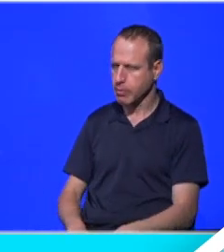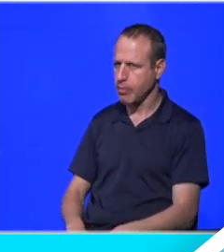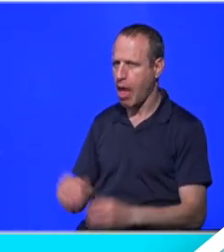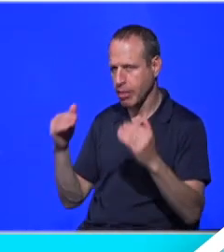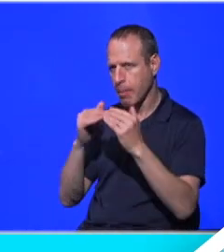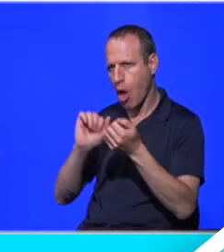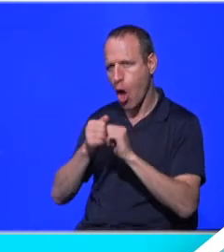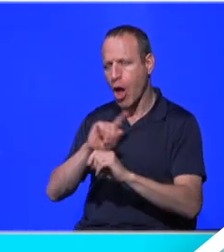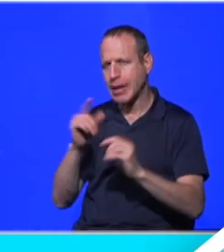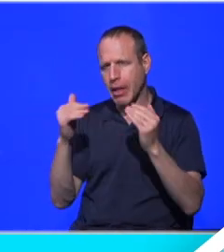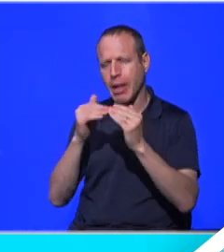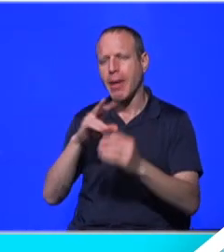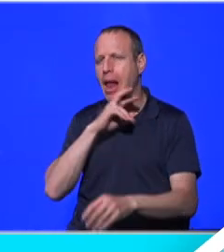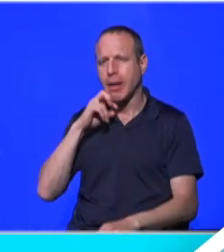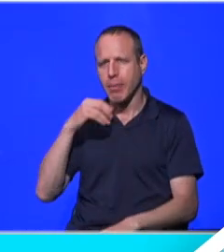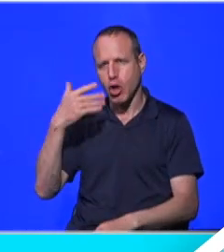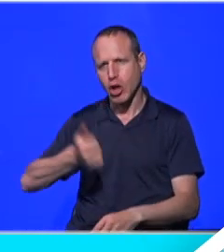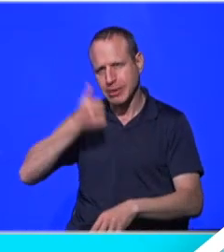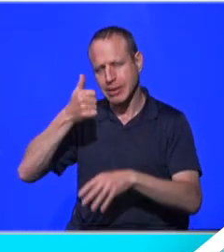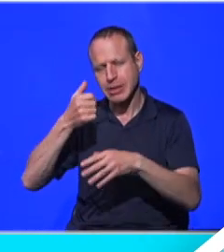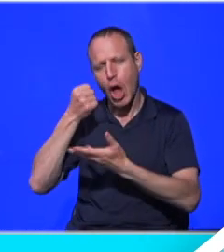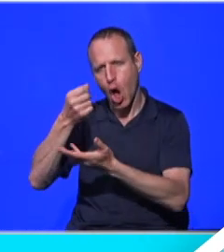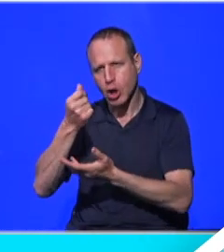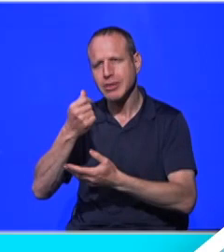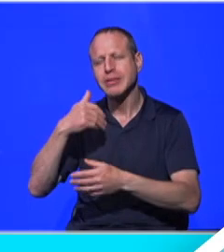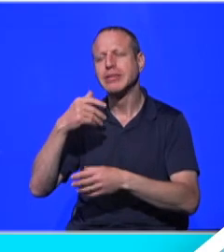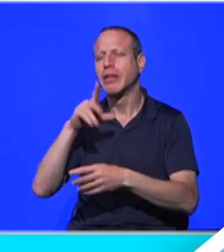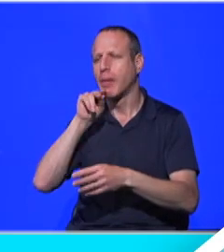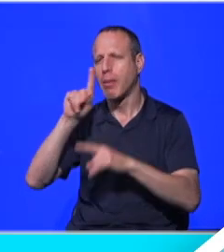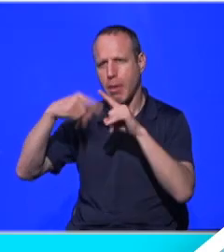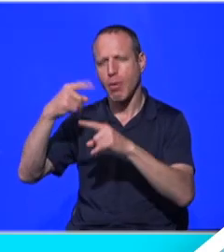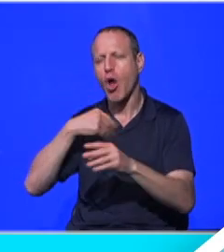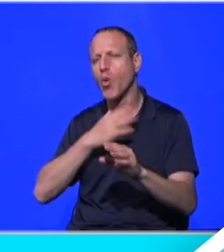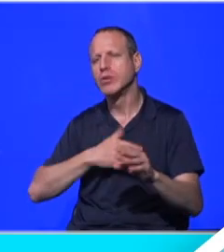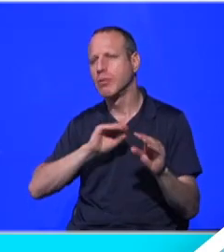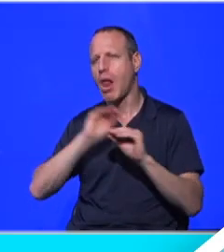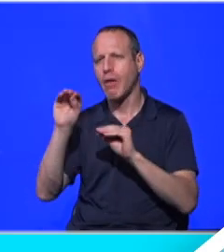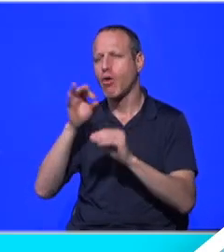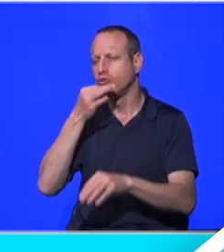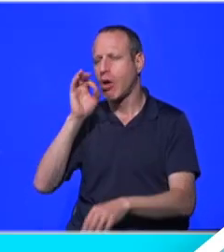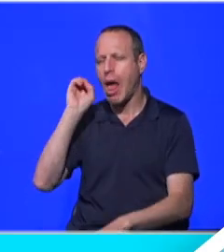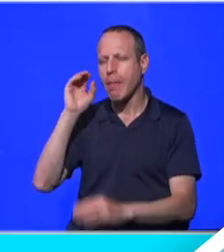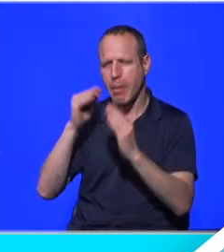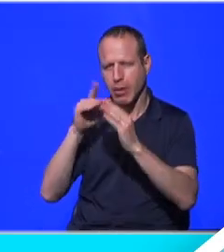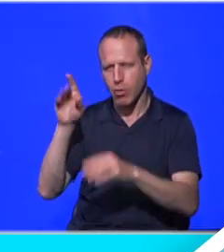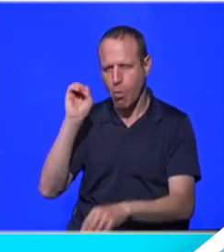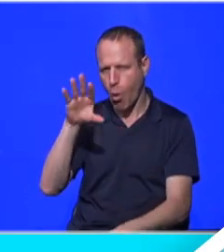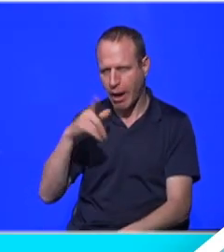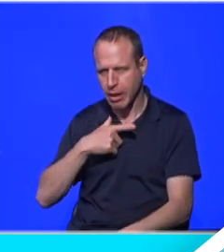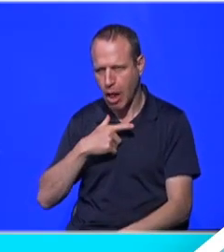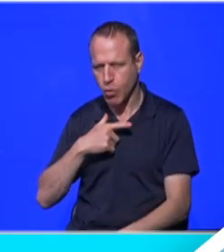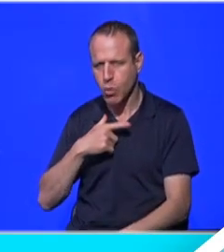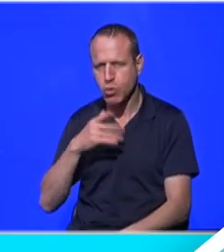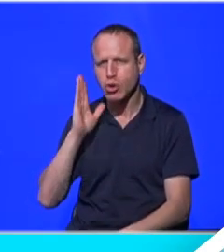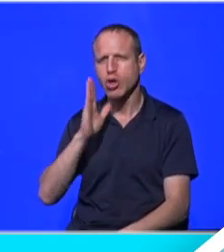או אי-התאמה של ליברמן להיות שר אוצר נדבר בפעם הבאה, ואנחנו רוצים לעבור לשאלה מהבית, היא מוקרנת לנו כבר,